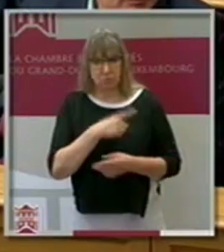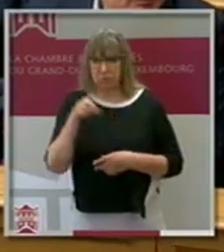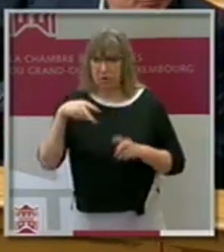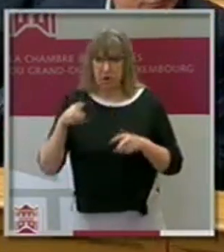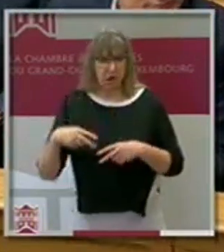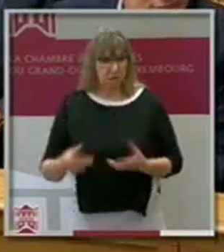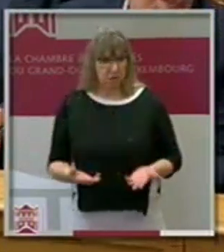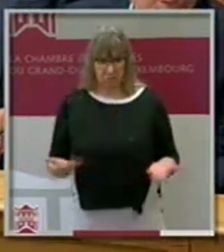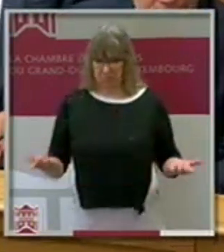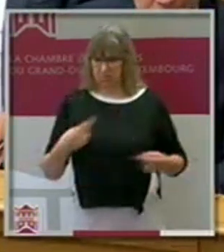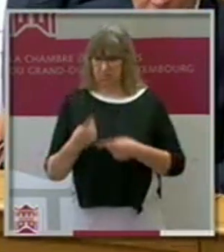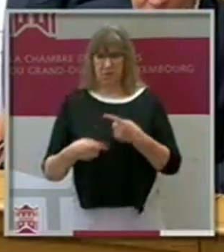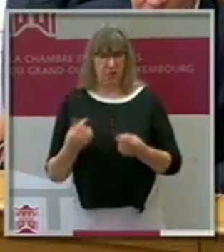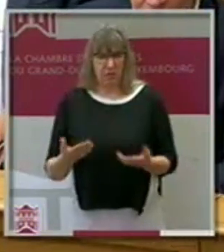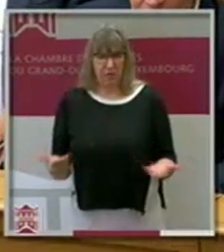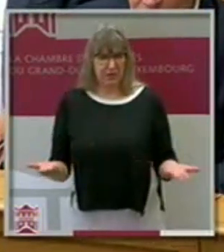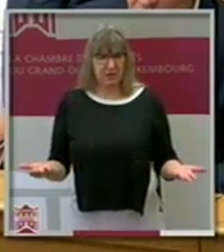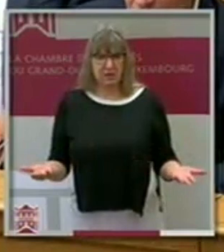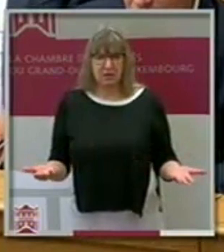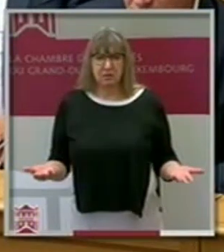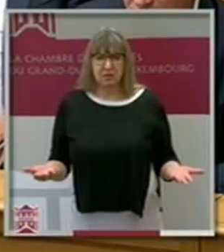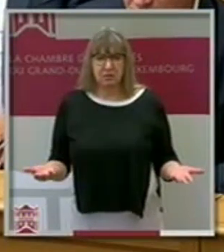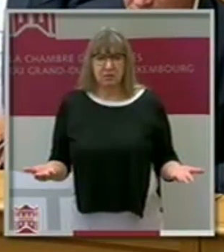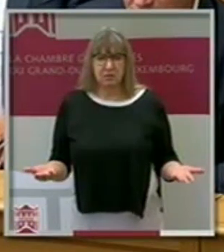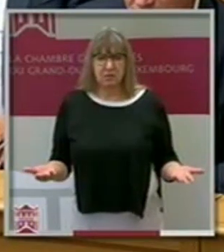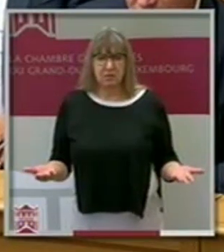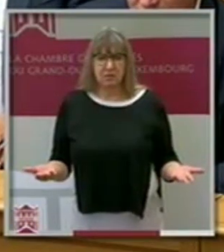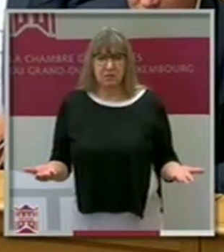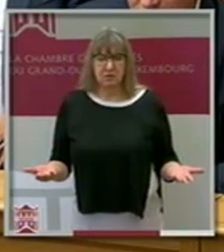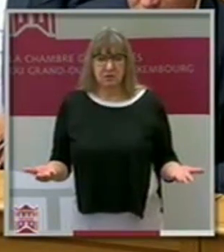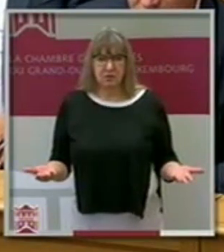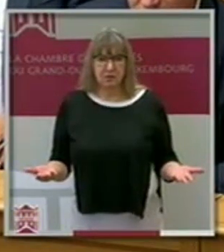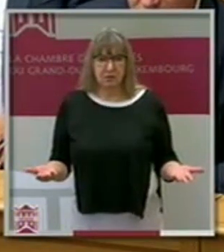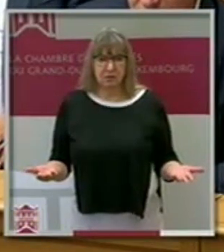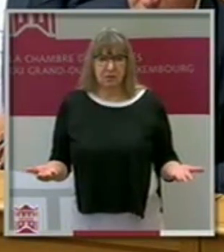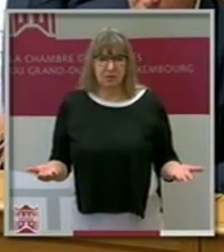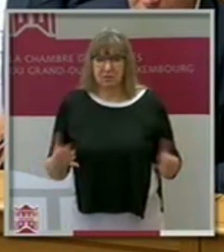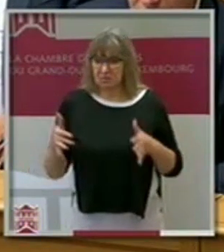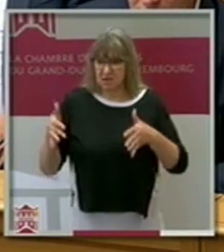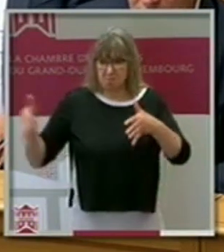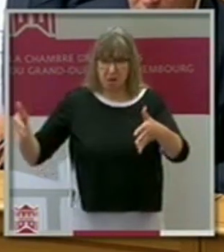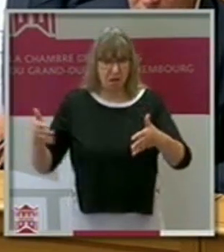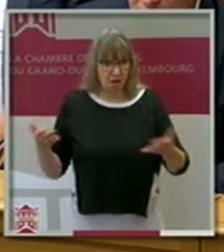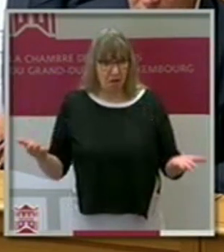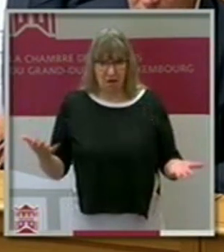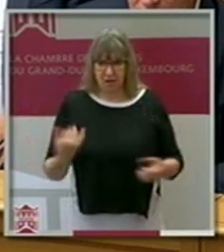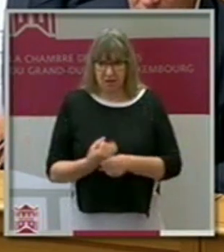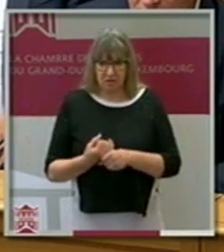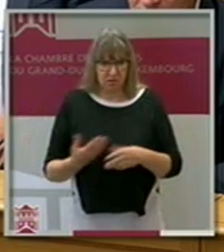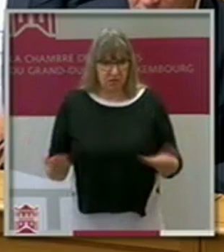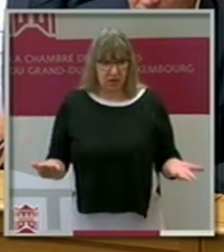Ja. Was fährt Majorität für eine Spezialkommission zu machen, die sich intensiv kann mit dem Projekt